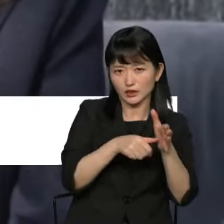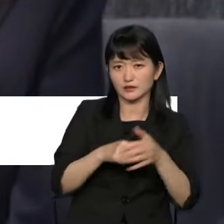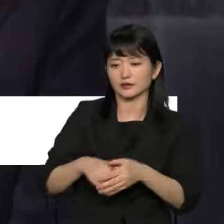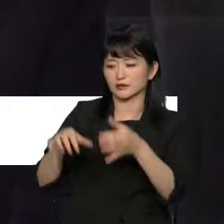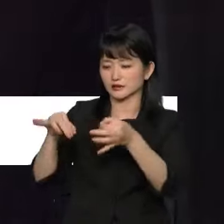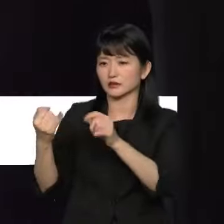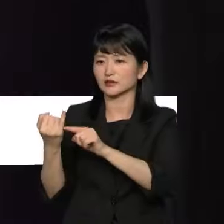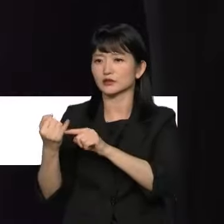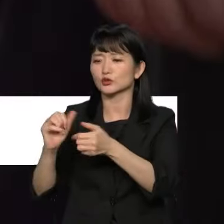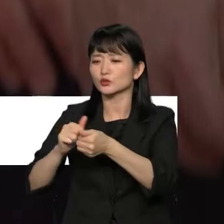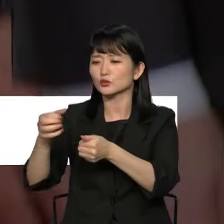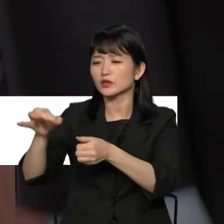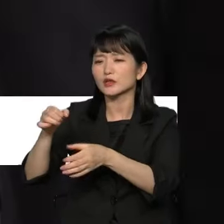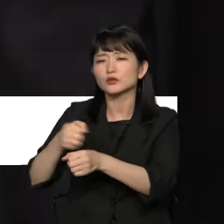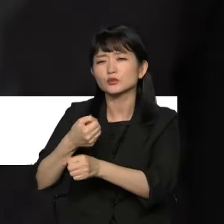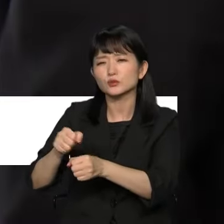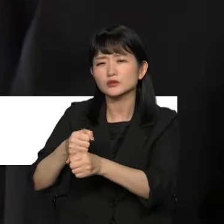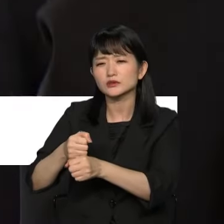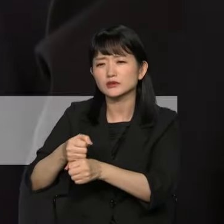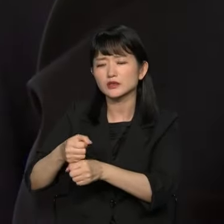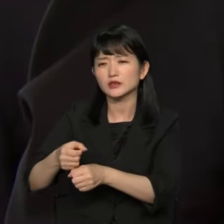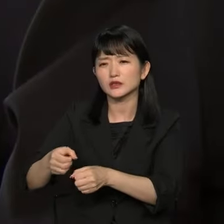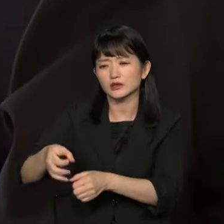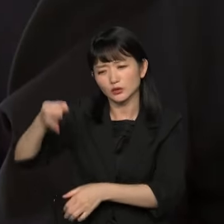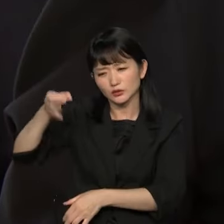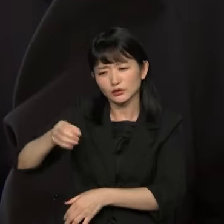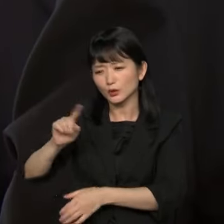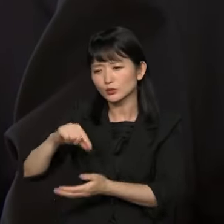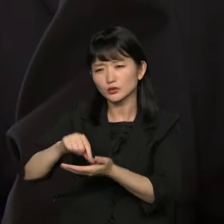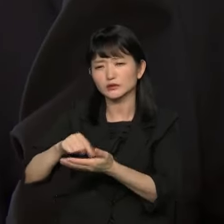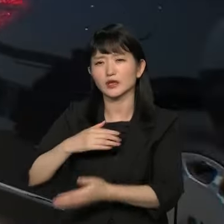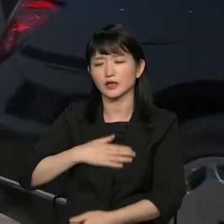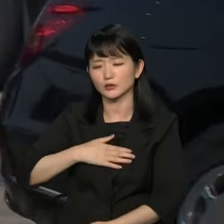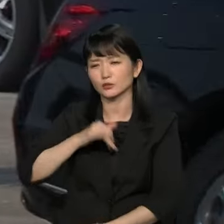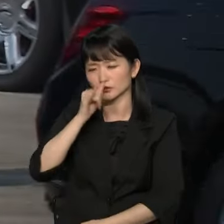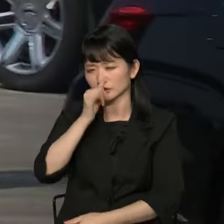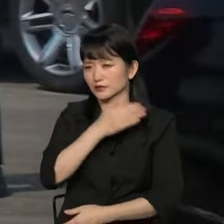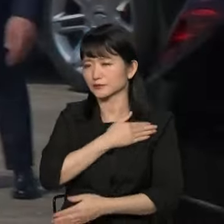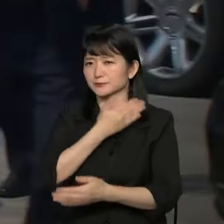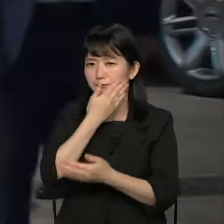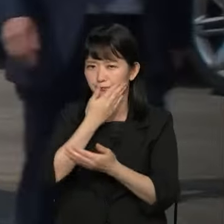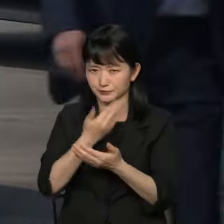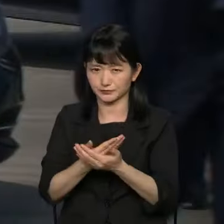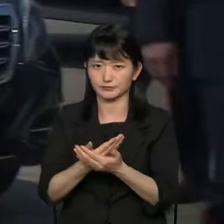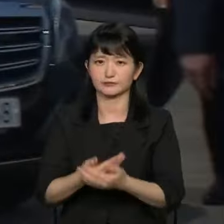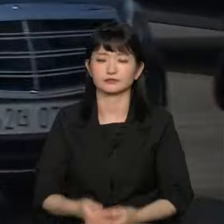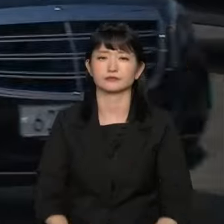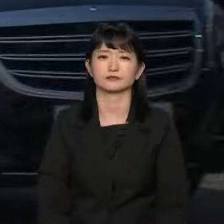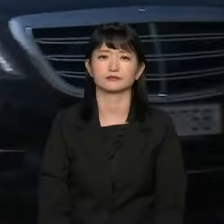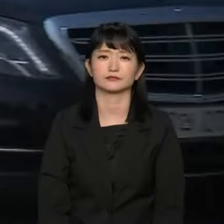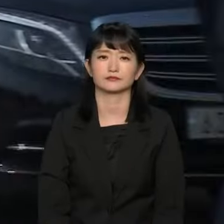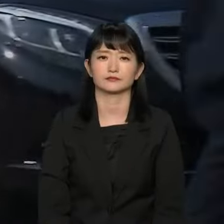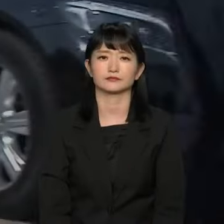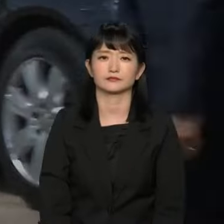시세 조종을 얼만큼 알고 있었는지가 관건인 셈입니다. JTBC 여도현입니다.